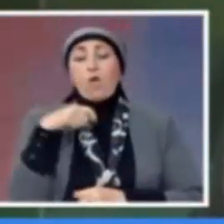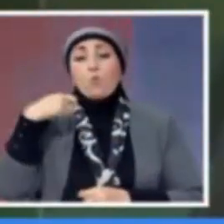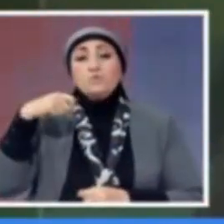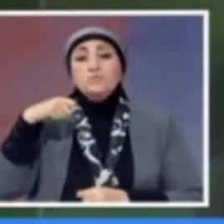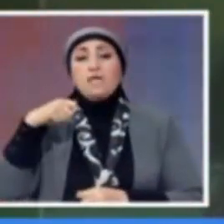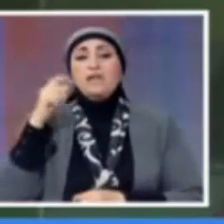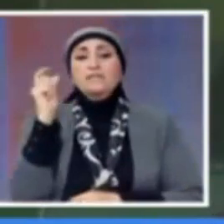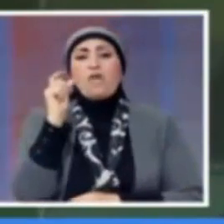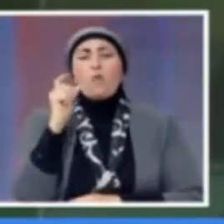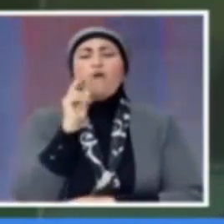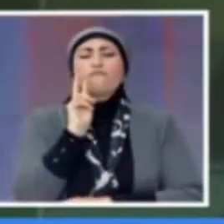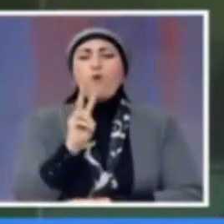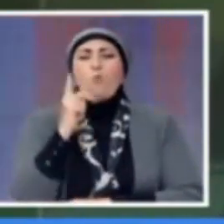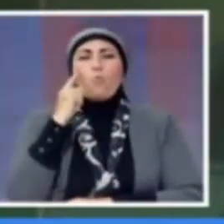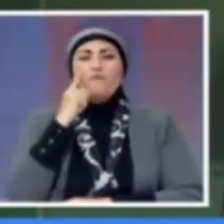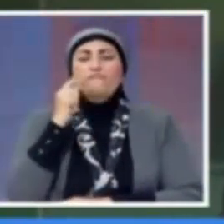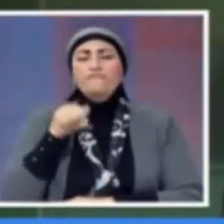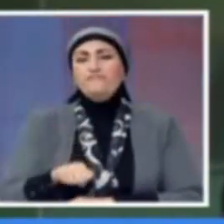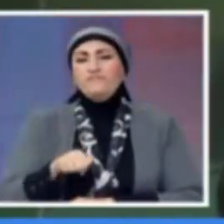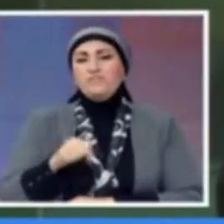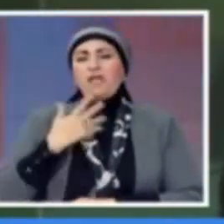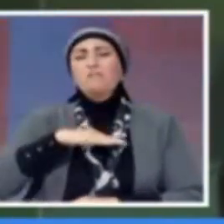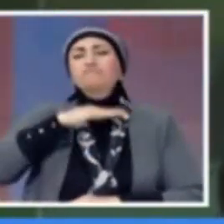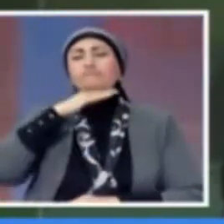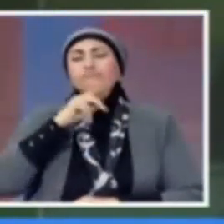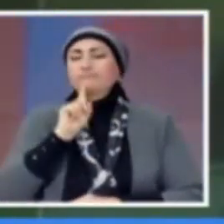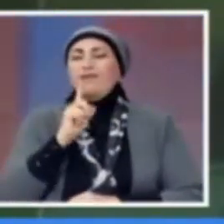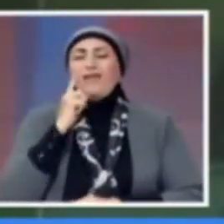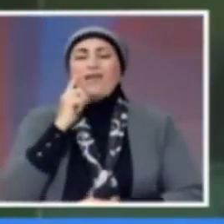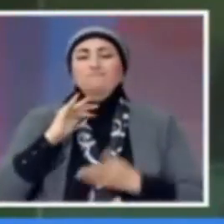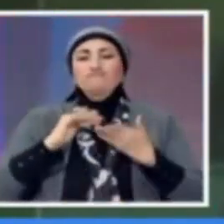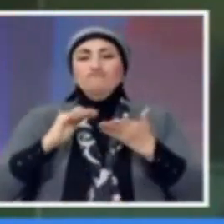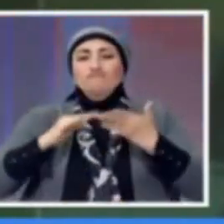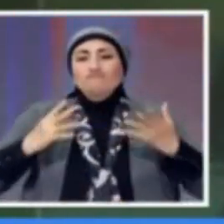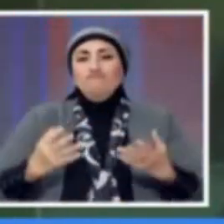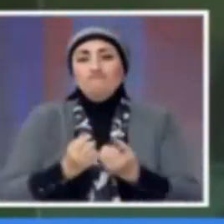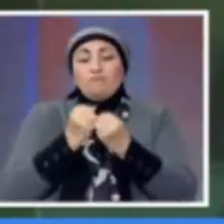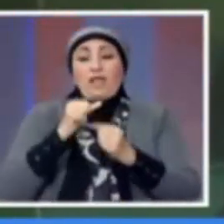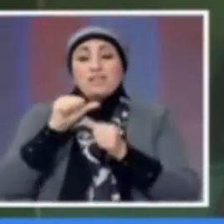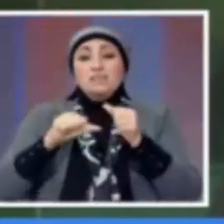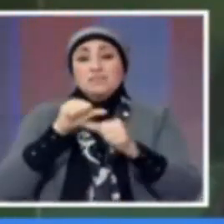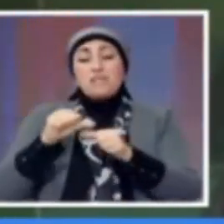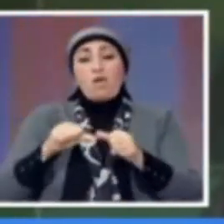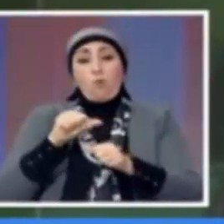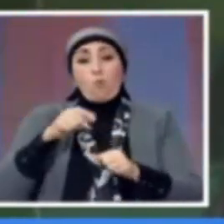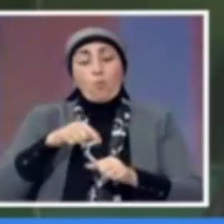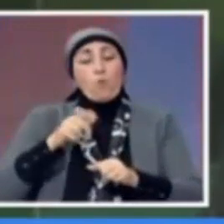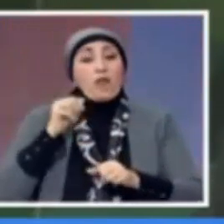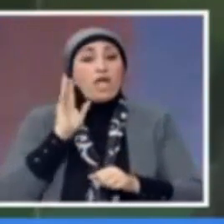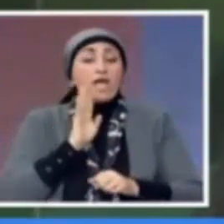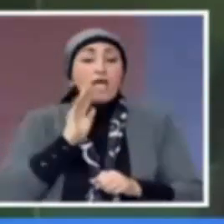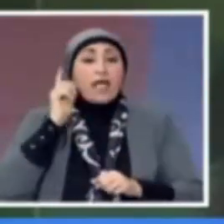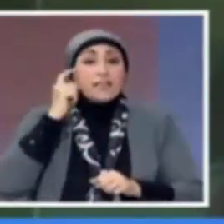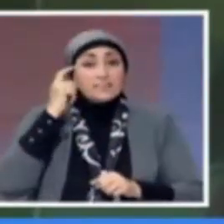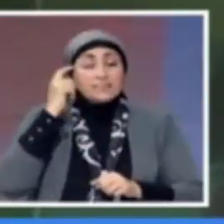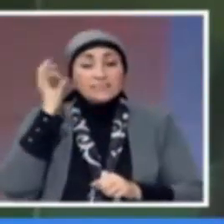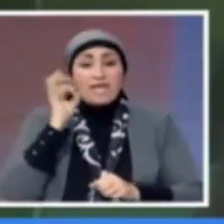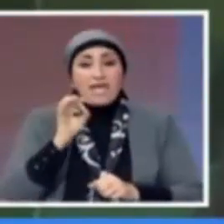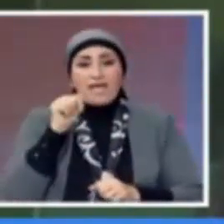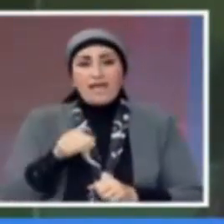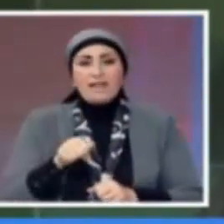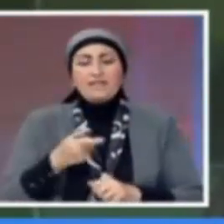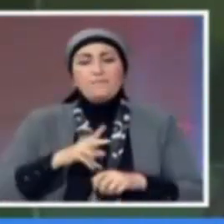الأوقاف لملء الفراغ وملء الساحة. أيضا إقامة دورة تدريبية على كتاب فهم المقاصدي والسلكليات